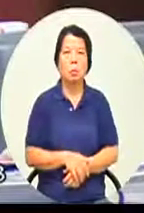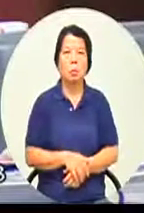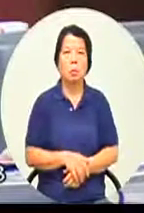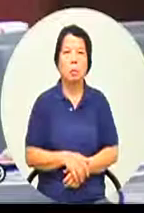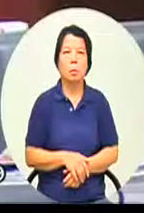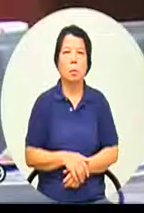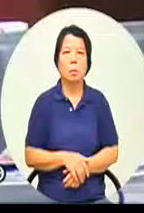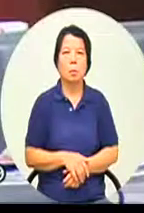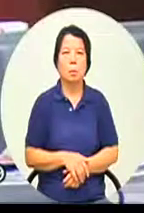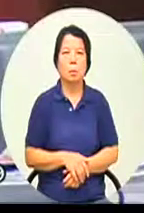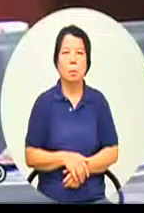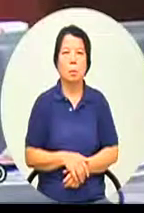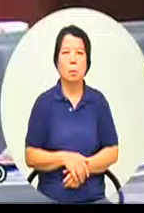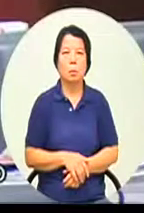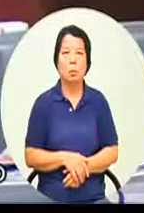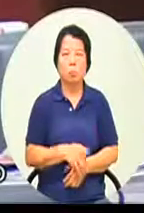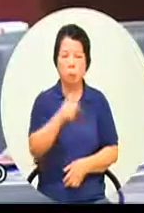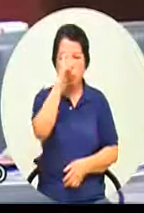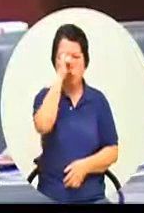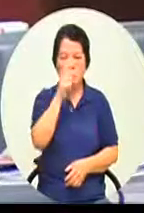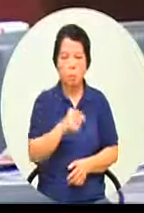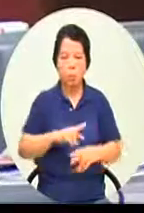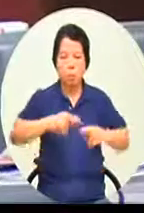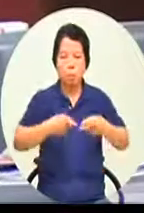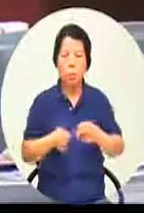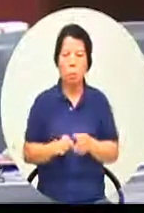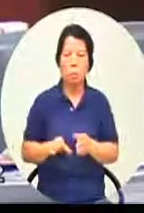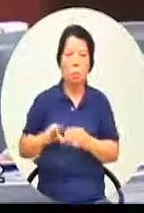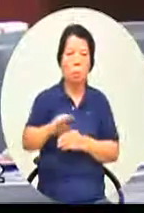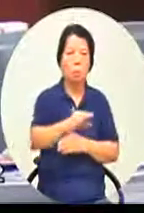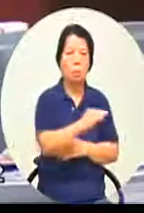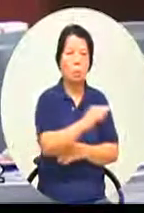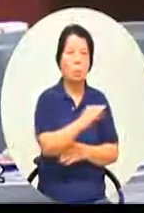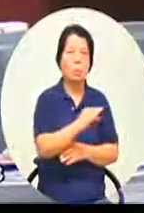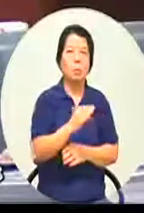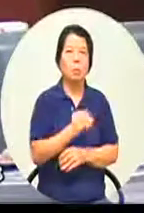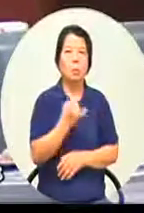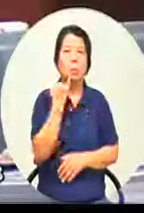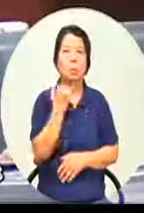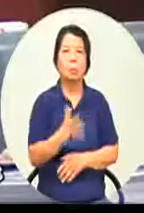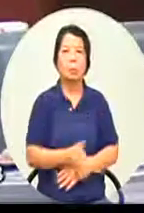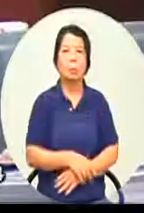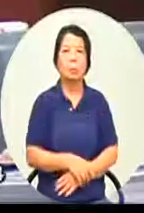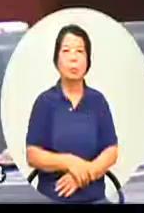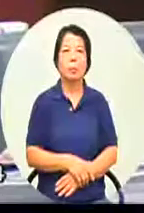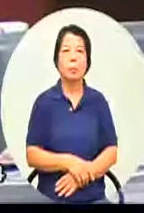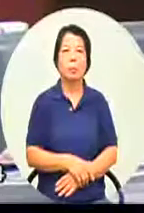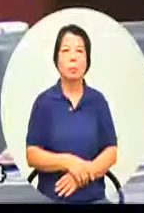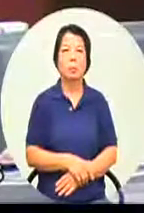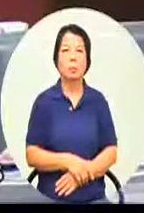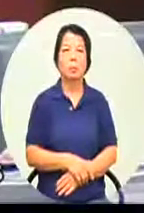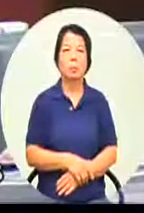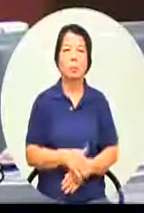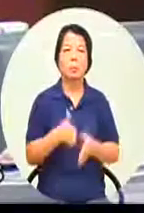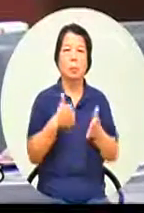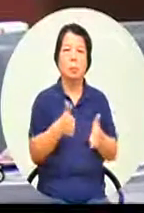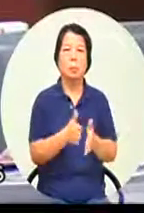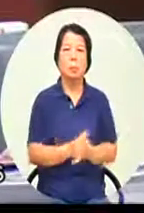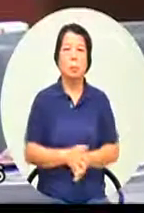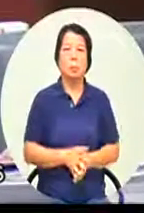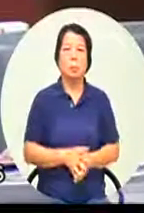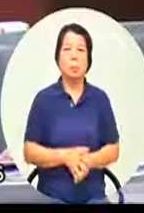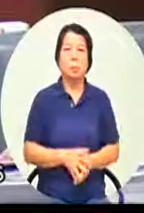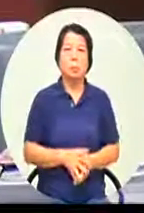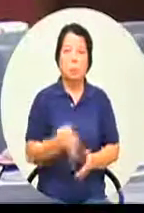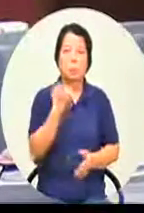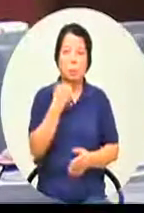2、3栋大楼而已嘛，他希望改到这里来，然后用顺向的方式这样绕出来， 好啊，所以这个部分我想等一下我如果可